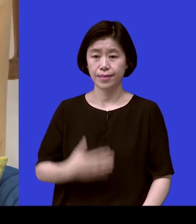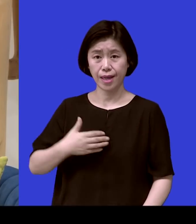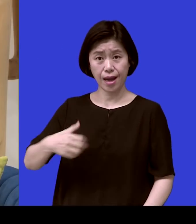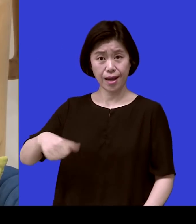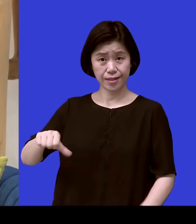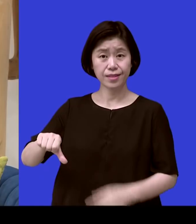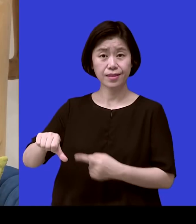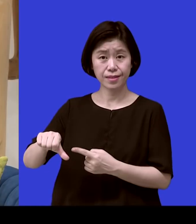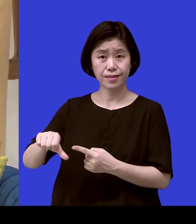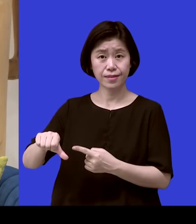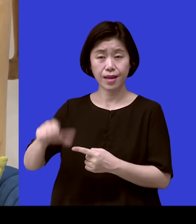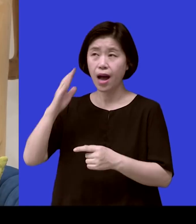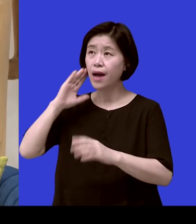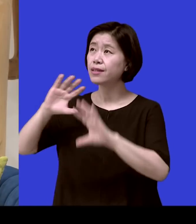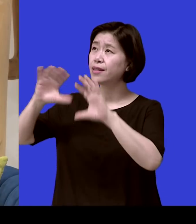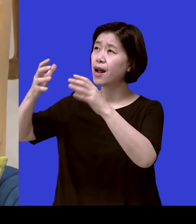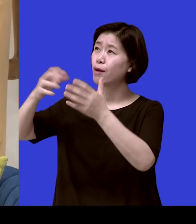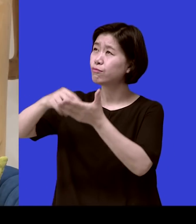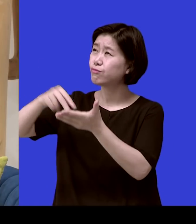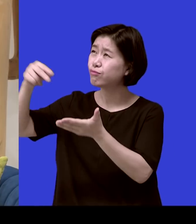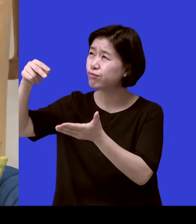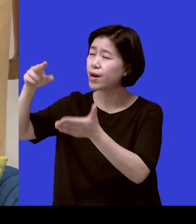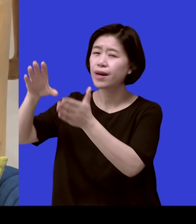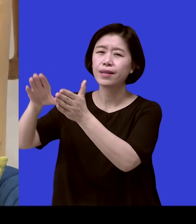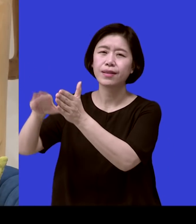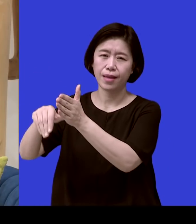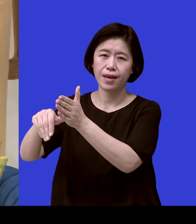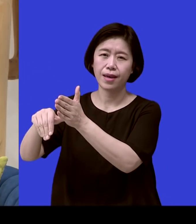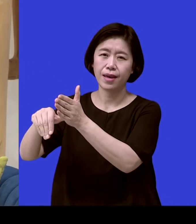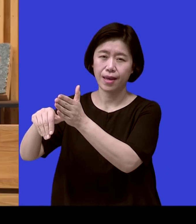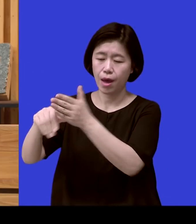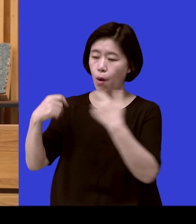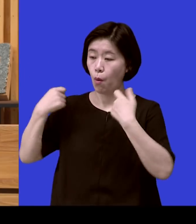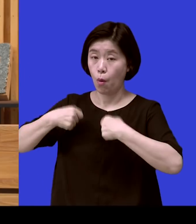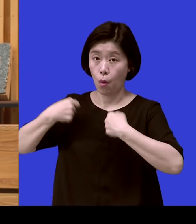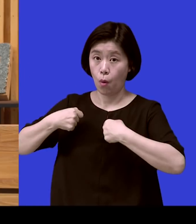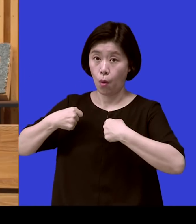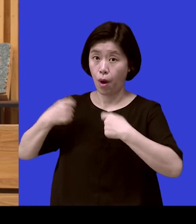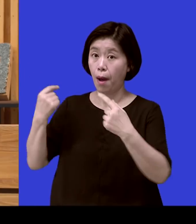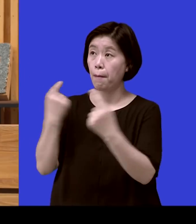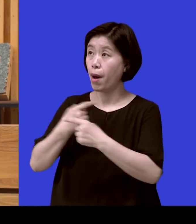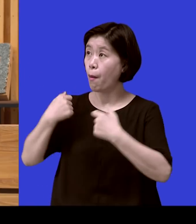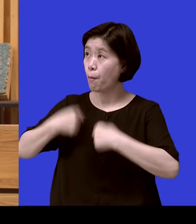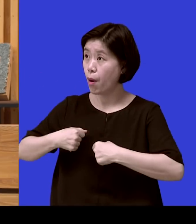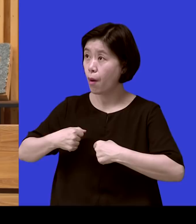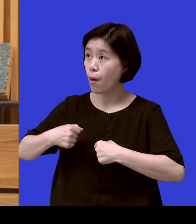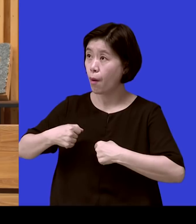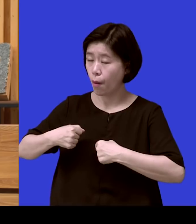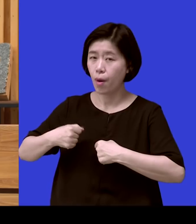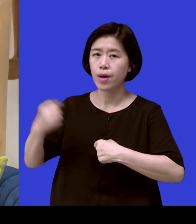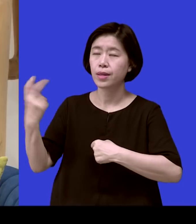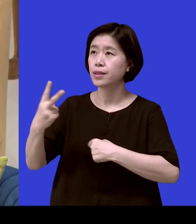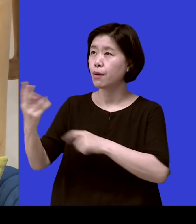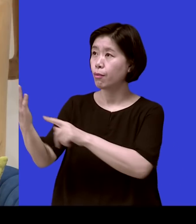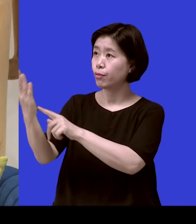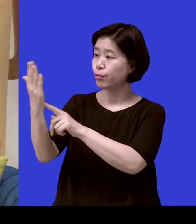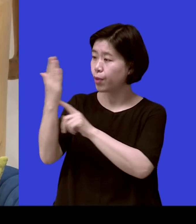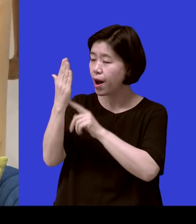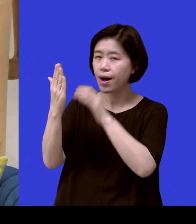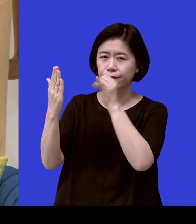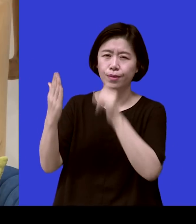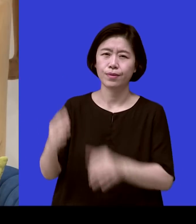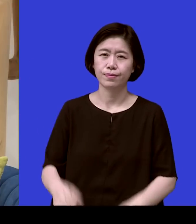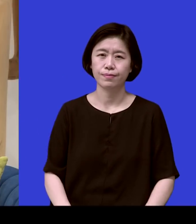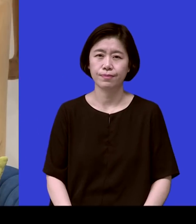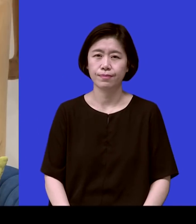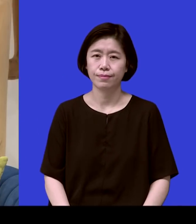하늘나라에 갔을 때 입었던 옷을 입고 예. 제 앞에 나타났어요. 어. 그러면서